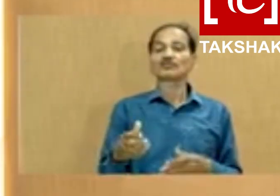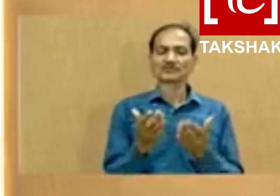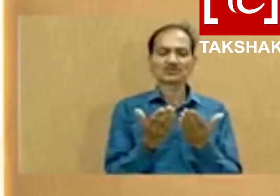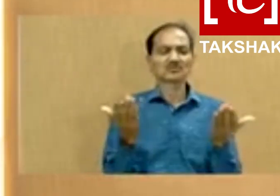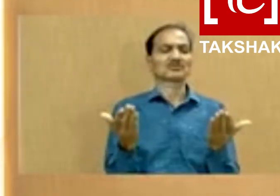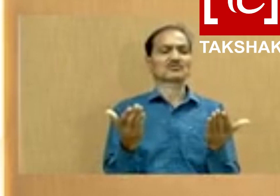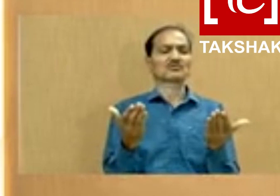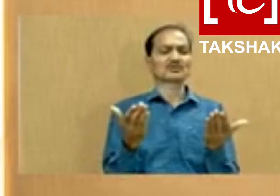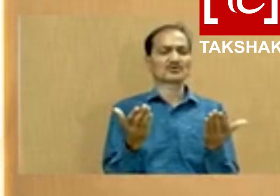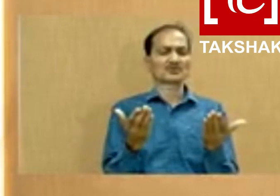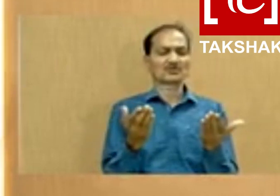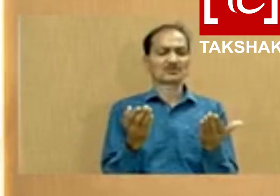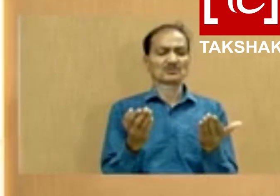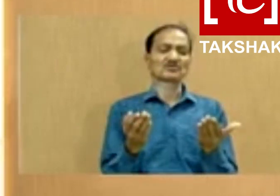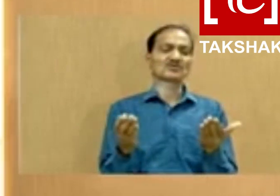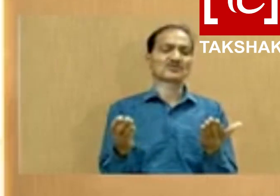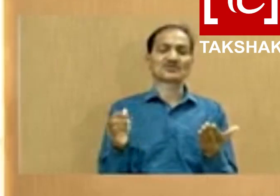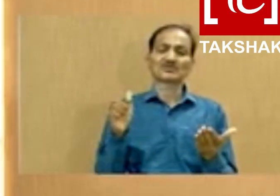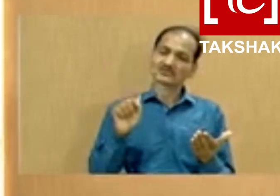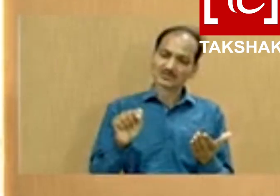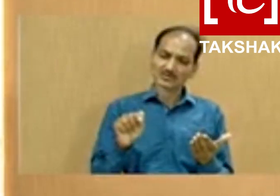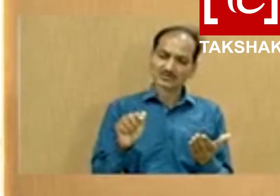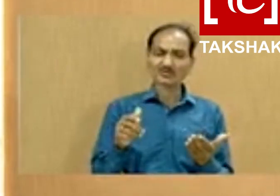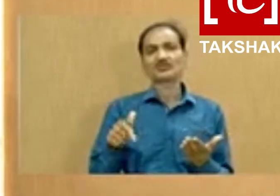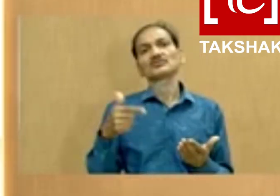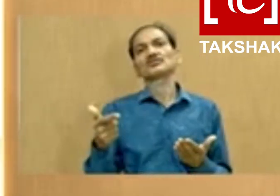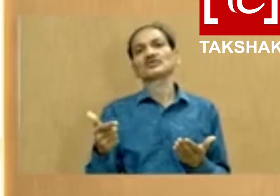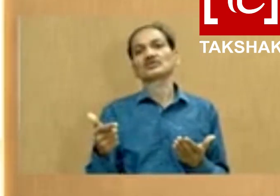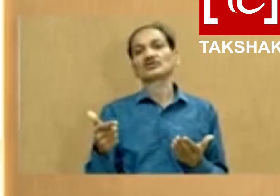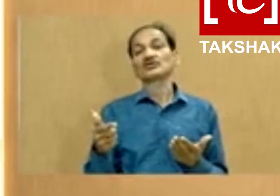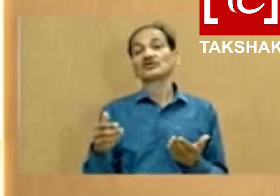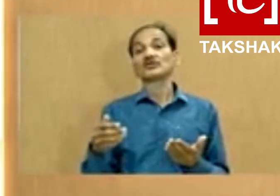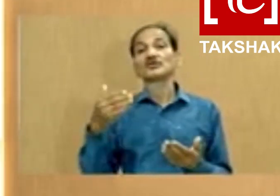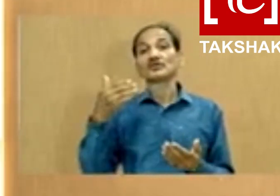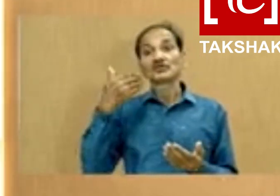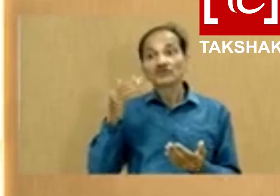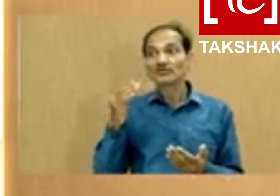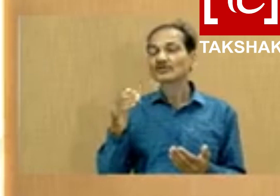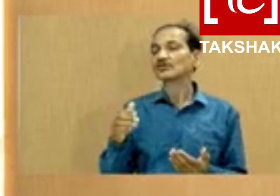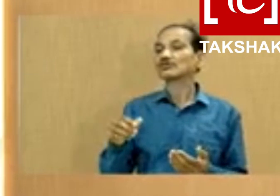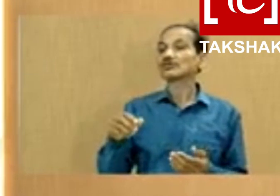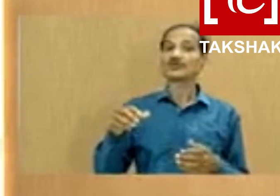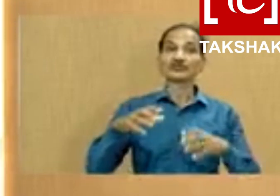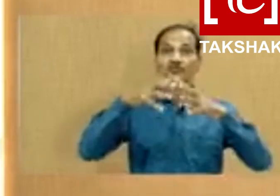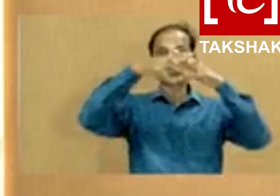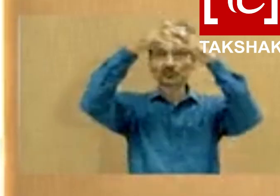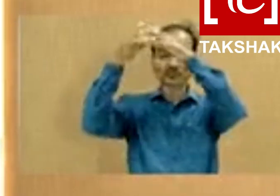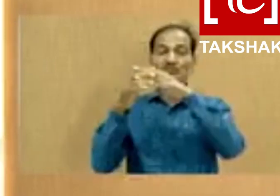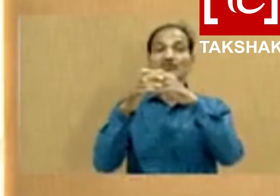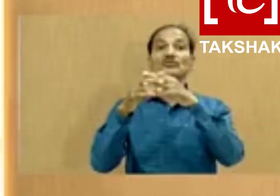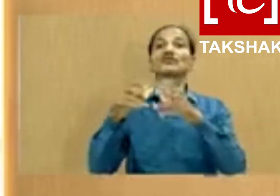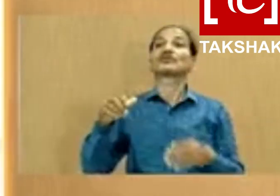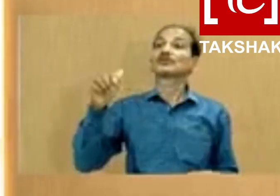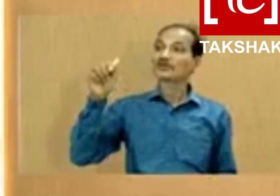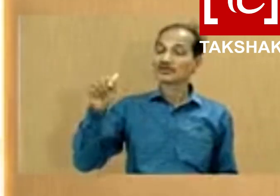ତଥା ଦେବେ। ଯେପରି ଦେହଦାରୀ ଆପଣ ଓ ମୁଁ, ମର୍ତ୍ତରେ ଭଗବାନ ଯେବେ ଯେବେ ଆବିର୍ଭୂତ